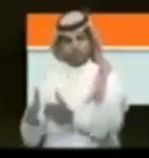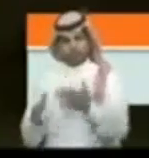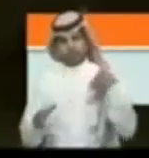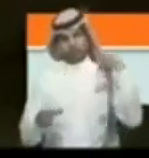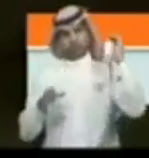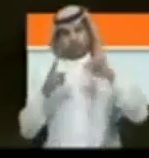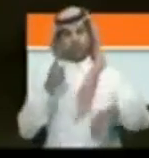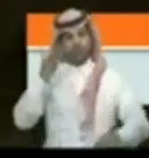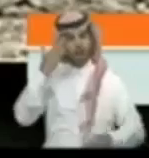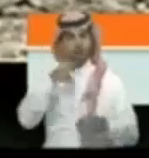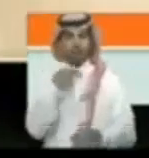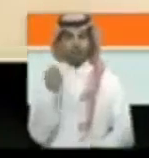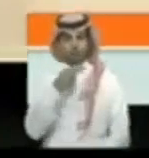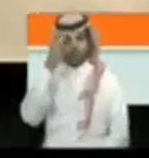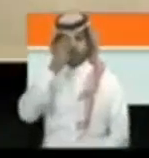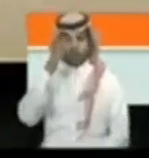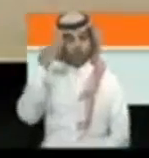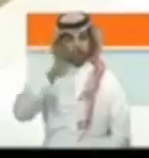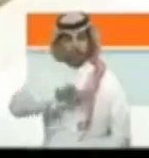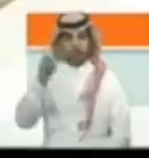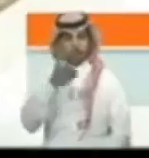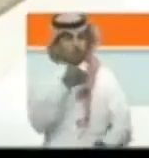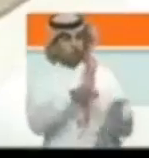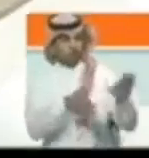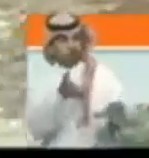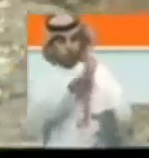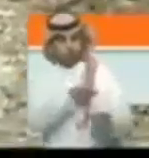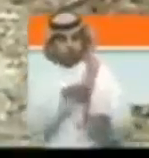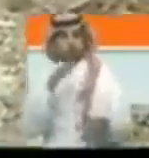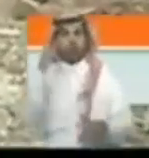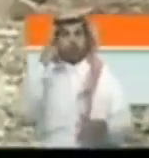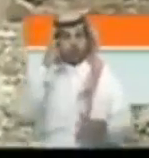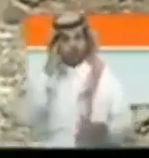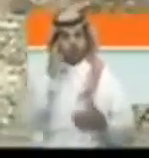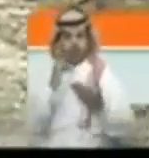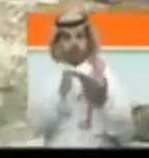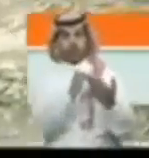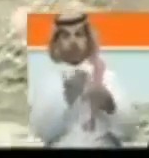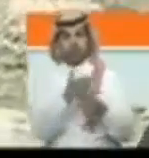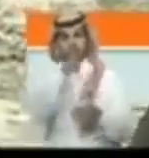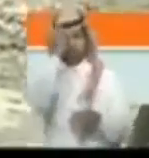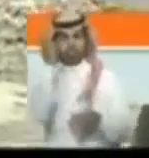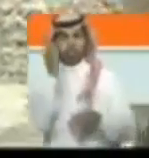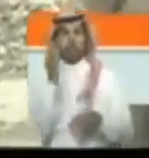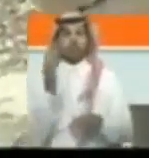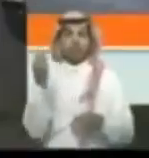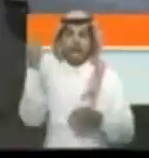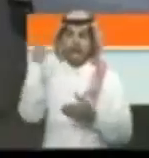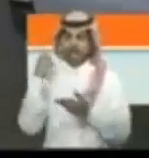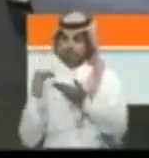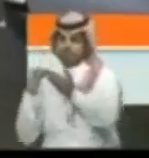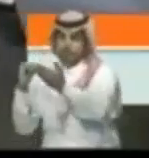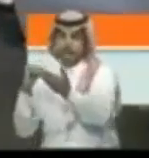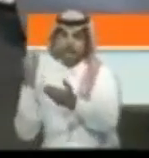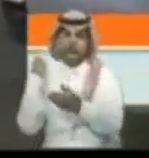الوطن العظيم تخليد أثر الشهداء عرفانا وتقديرا، على حاجة ضعيف تقضى بنيتهم